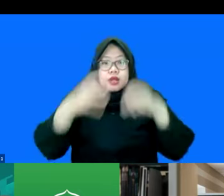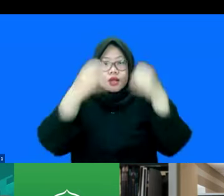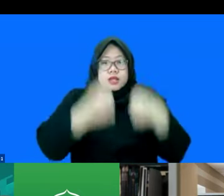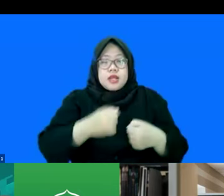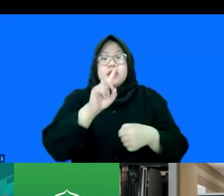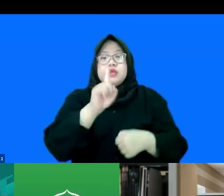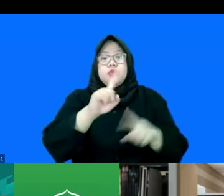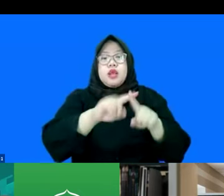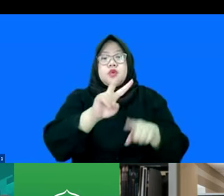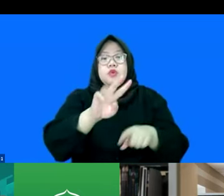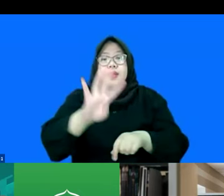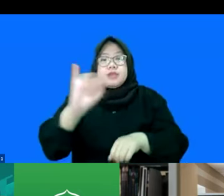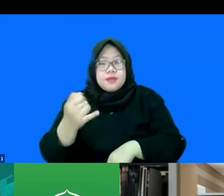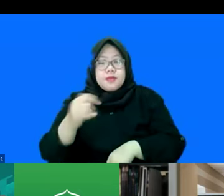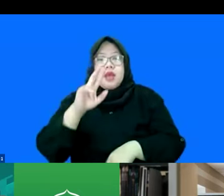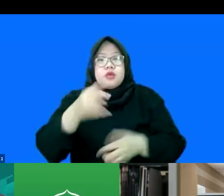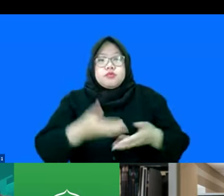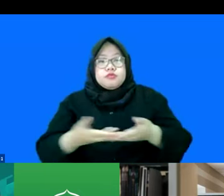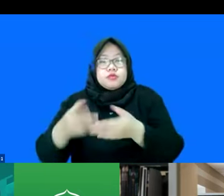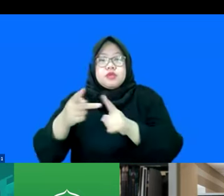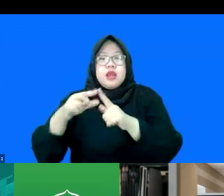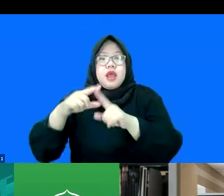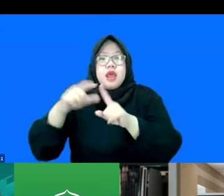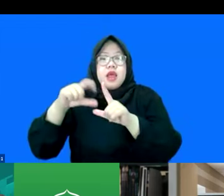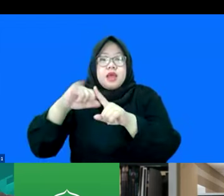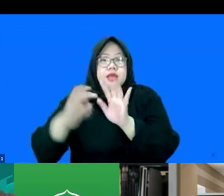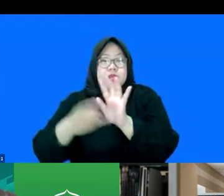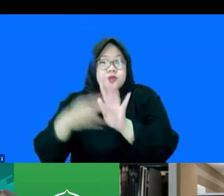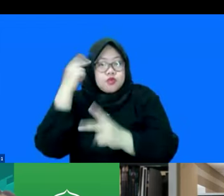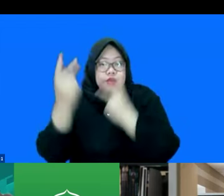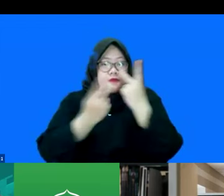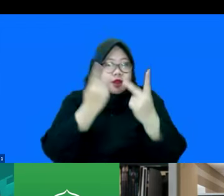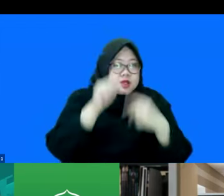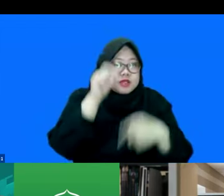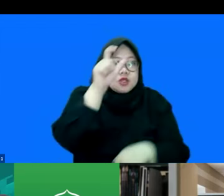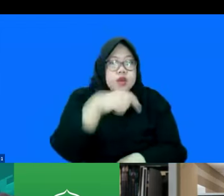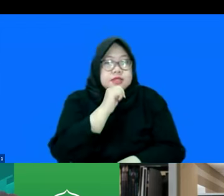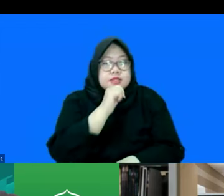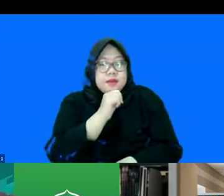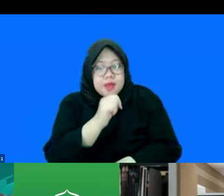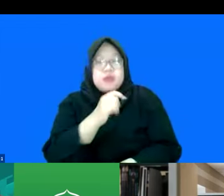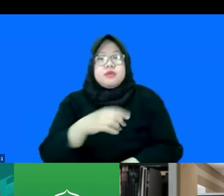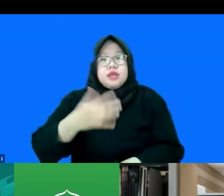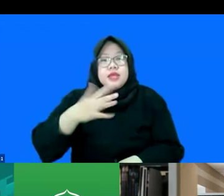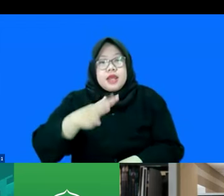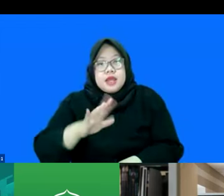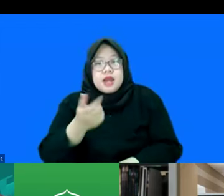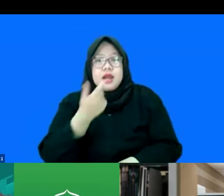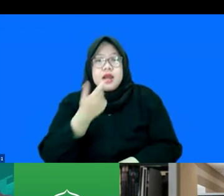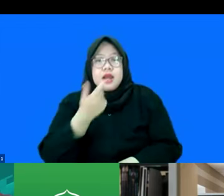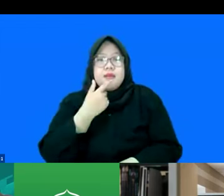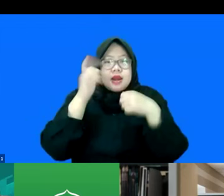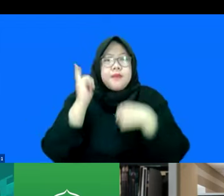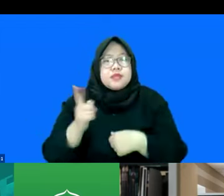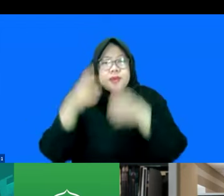untuk kemudian diverifikasi orang ini siapa, dugaan tindak pidana yang dilakukan apa, kenapa perlu ditangkap, kalau perlu ditahan ditahannya berapa